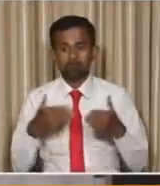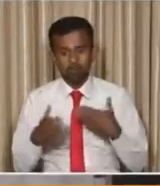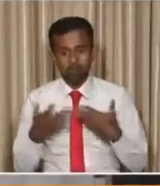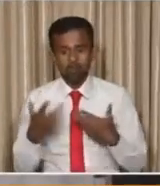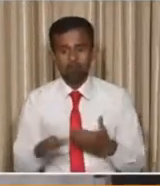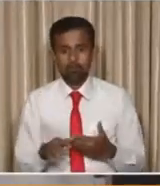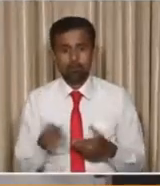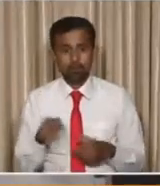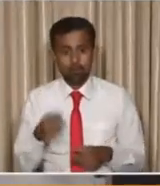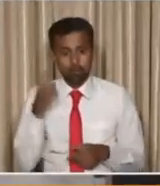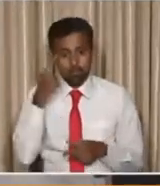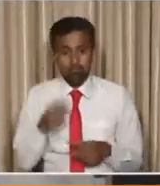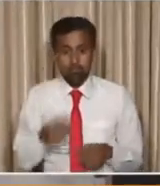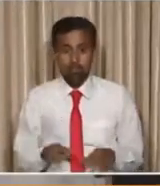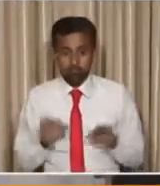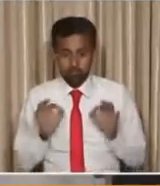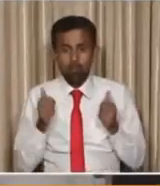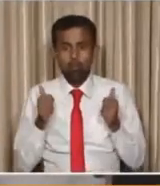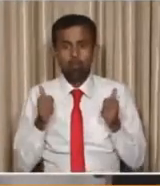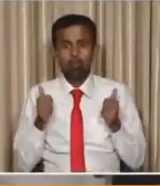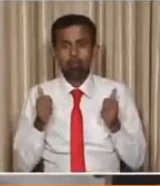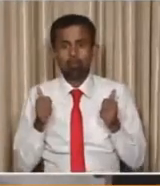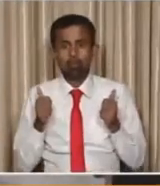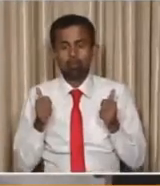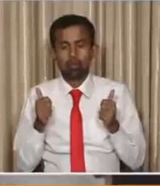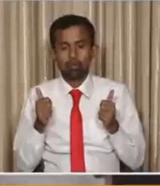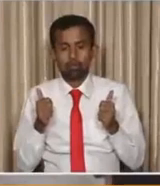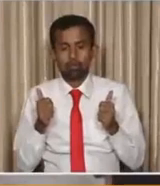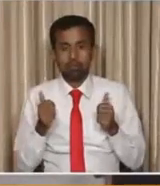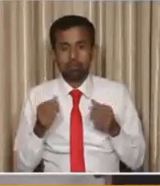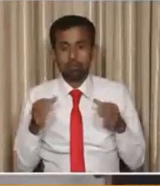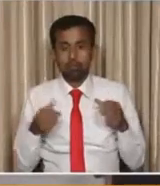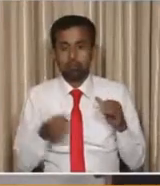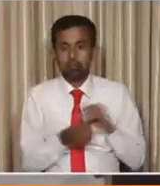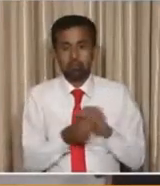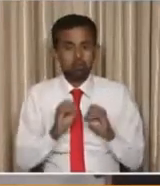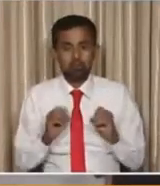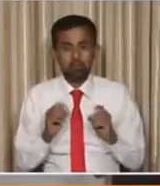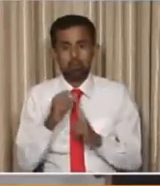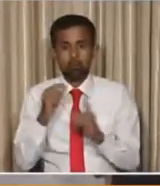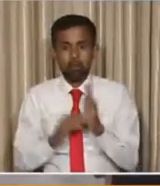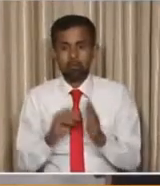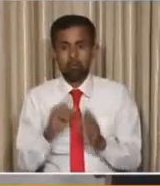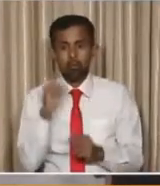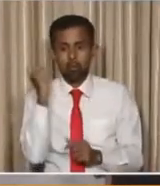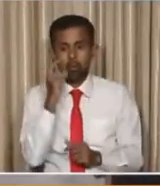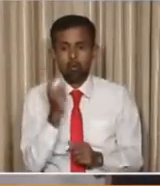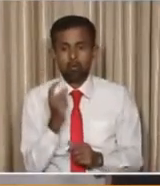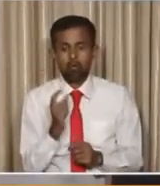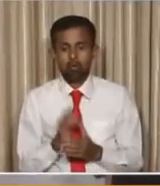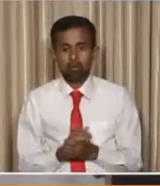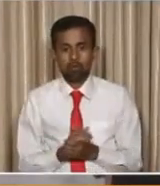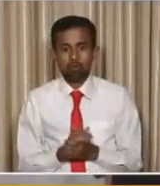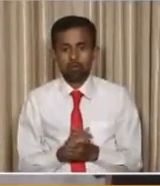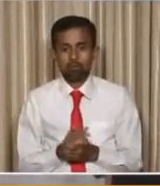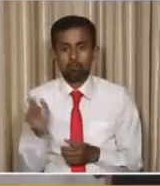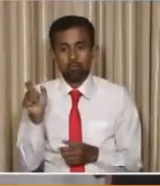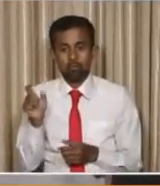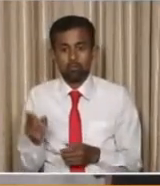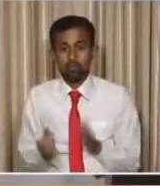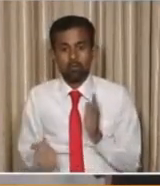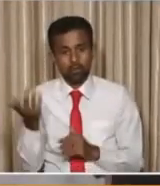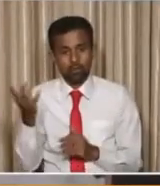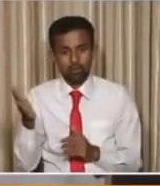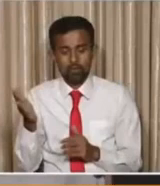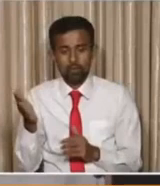එතකොට හිතුවේ මේක තවත් හොඳයි කියලා නිර්පාක්ෂික අගමැතිවරයෙක් හොයාගන්න. ඉතින් මෙතුමා ගිහින්